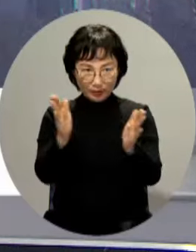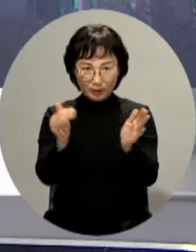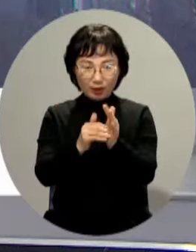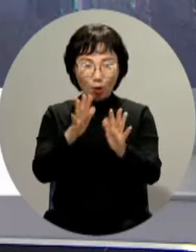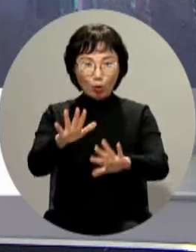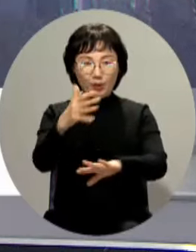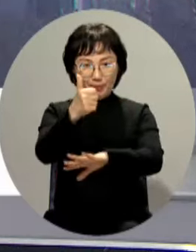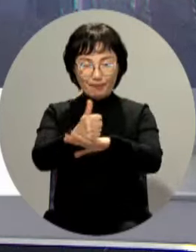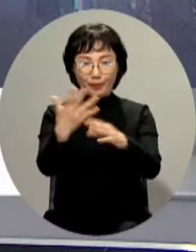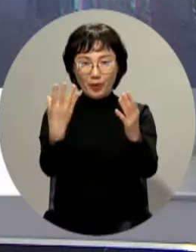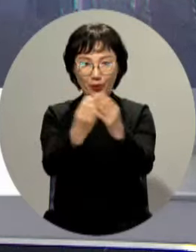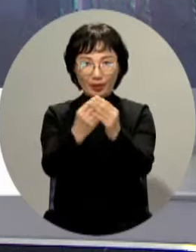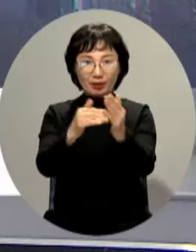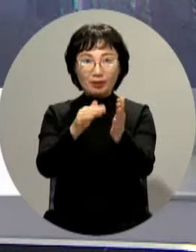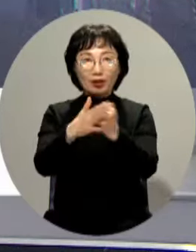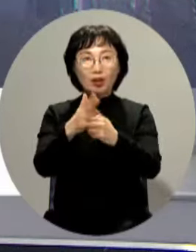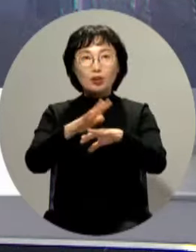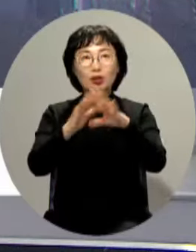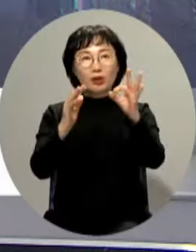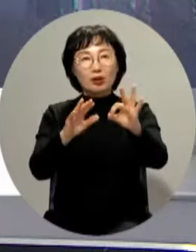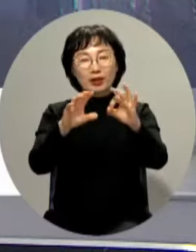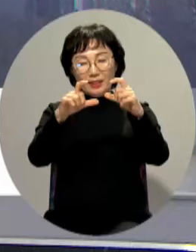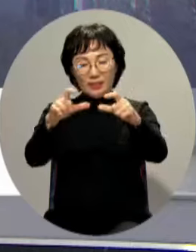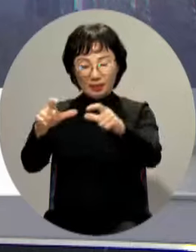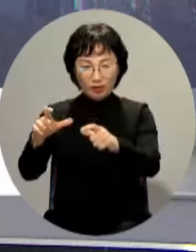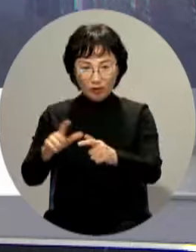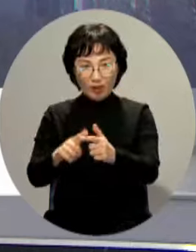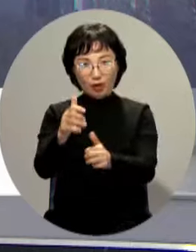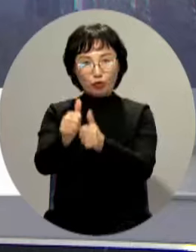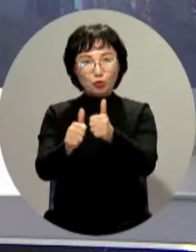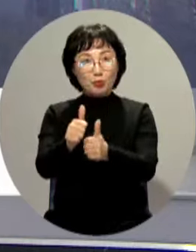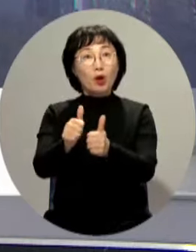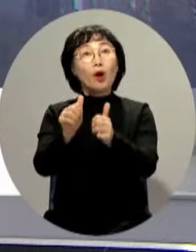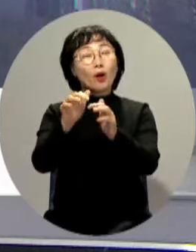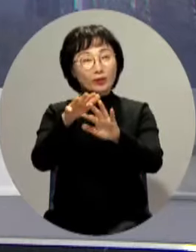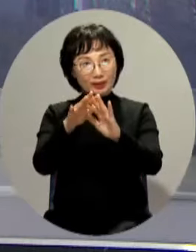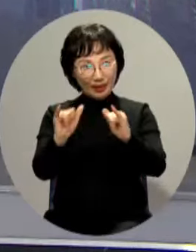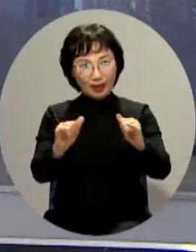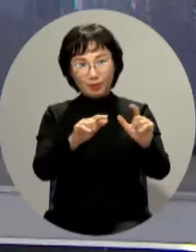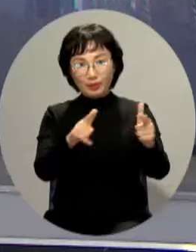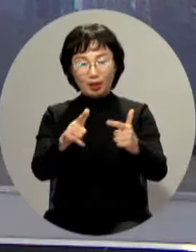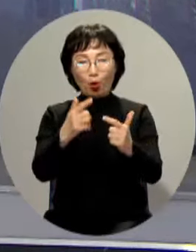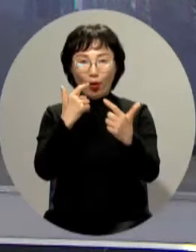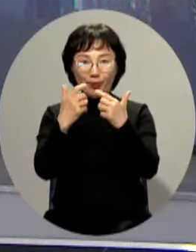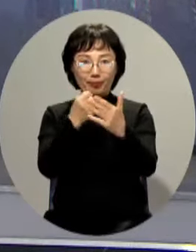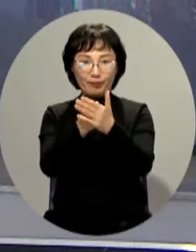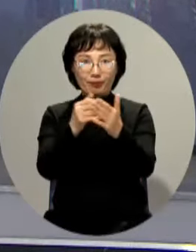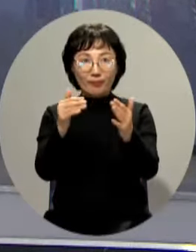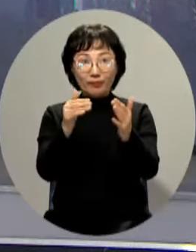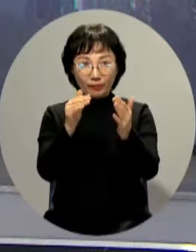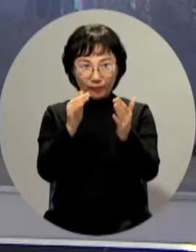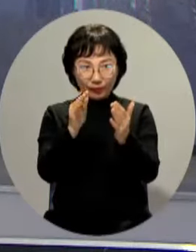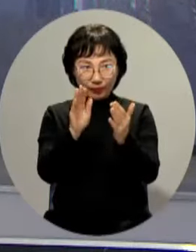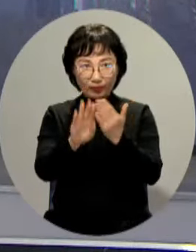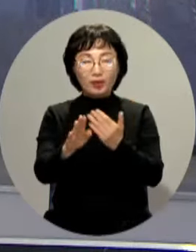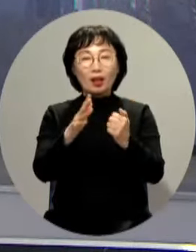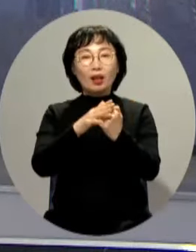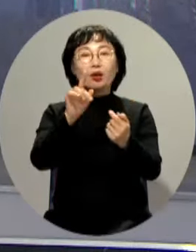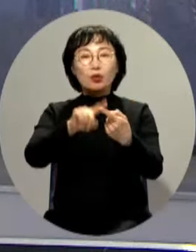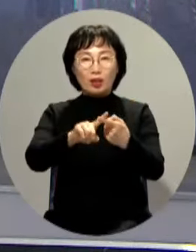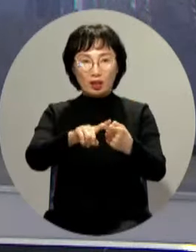오늘 마무리되면서 돈의 개 지역구를 놓고 경합을 벌릴 후보군이 확정됐는데요 후보들의 면면을 박혜진